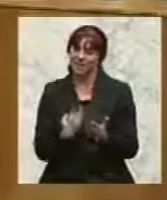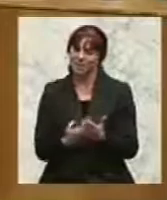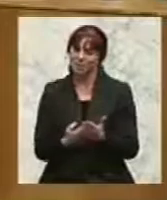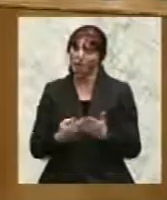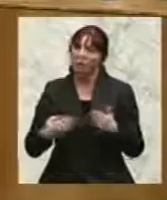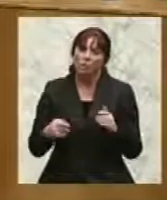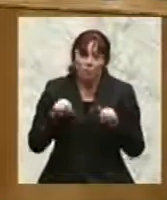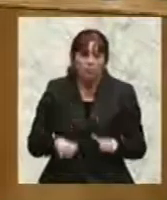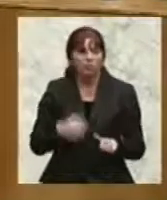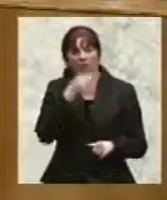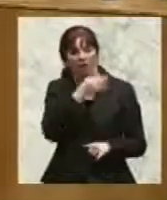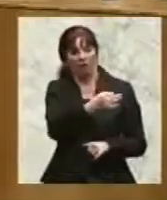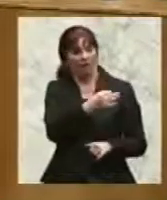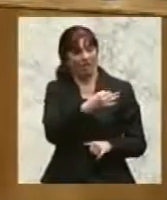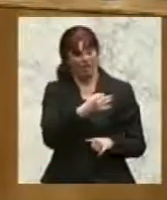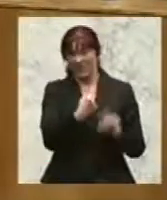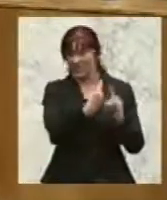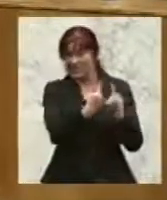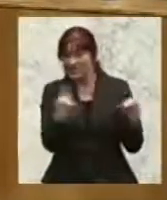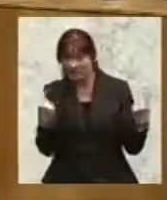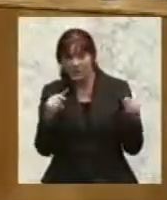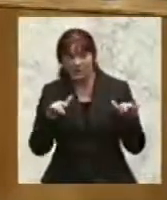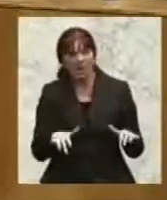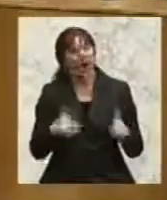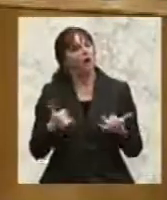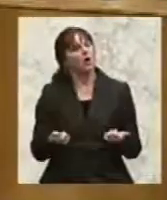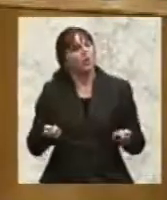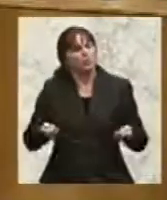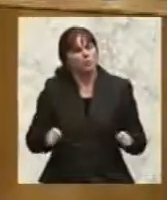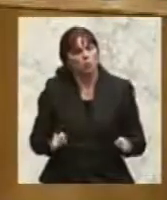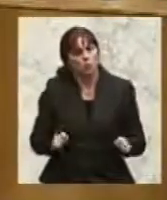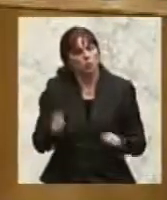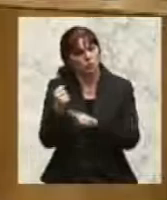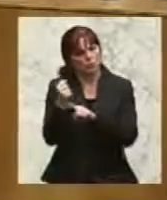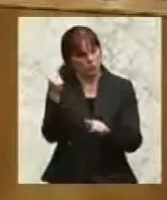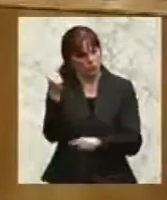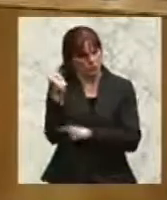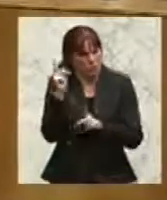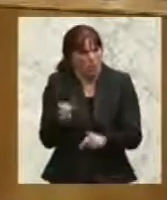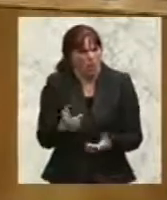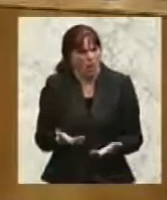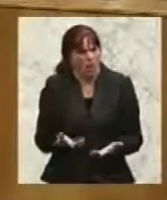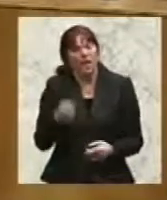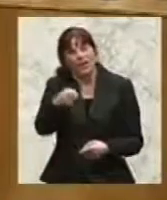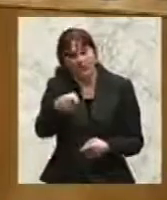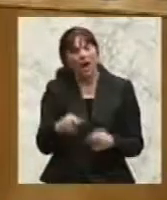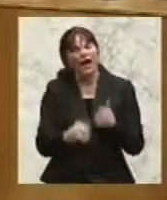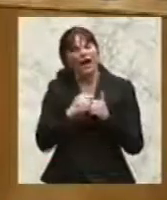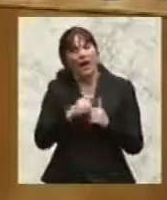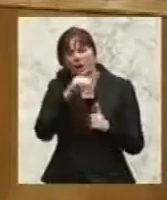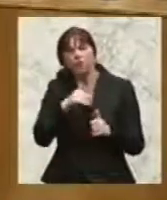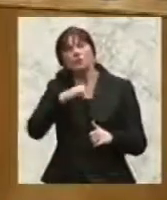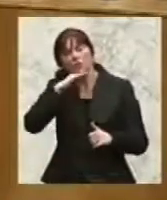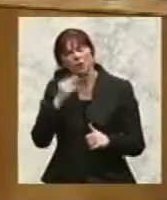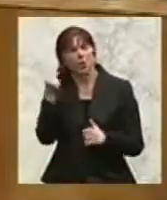werden mit dem von Ihnen nun zur Beschlussfassung vorgelegten Budget 2013 dem Rechnungshof jene Mittel zur Verfügung gestellt,